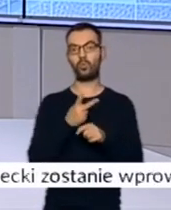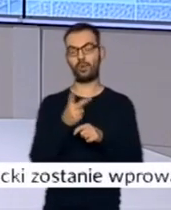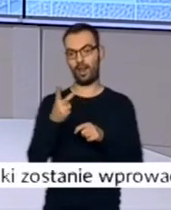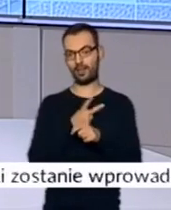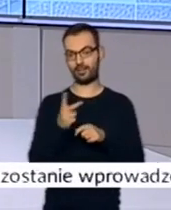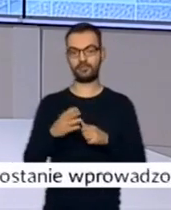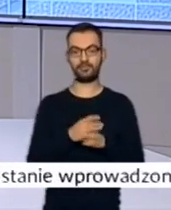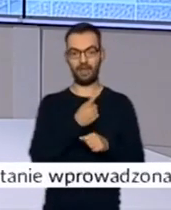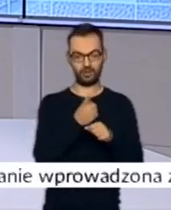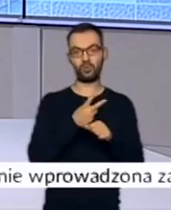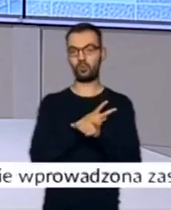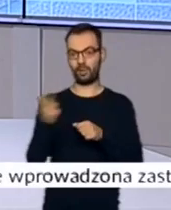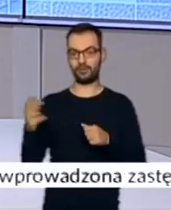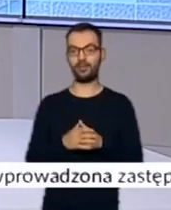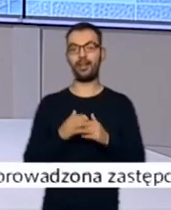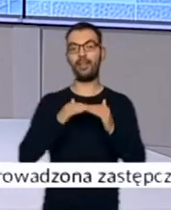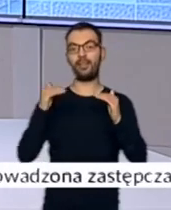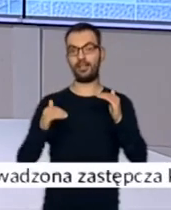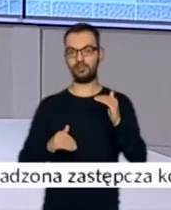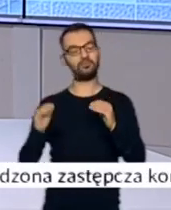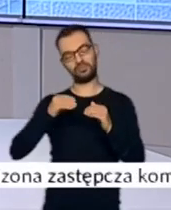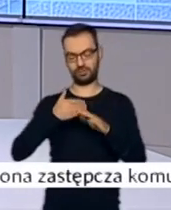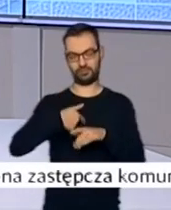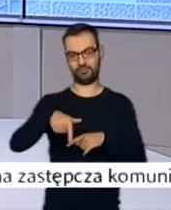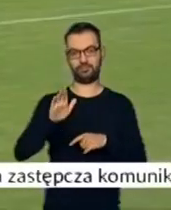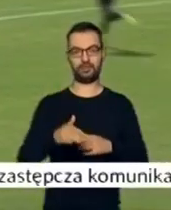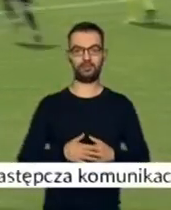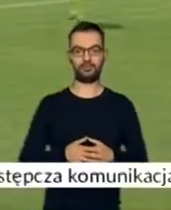Tych z niższych poziomów rozgrywkowych dopiero to czeka.